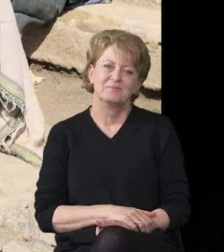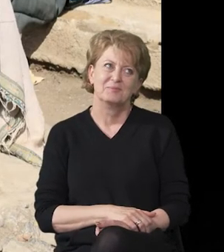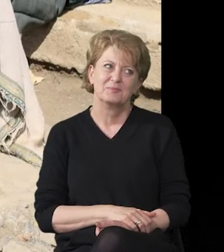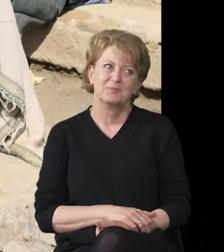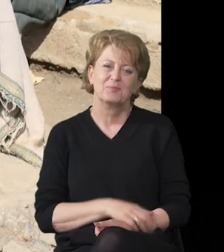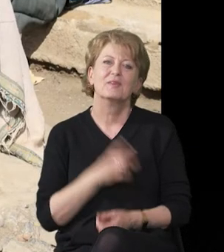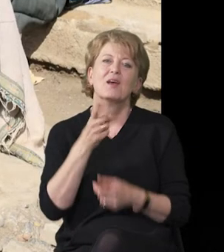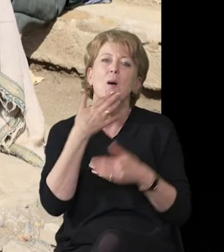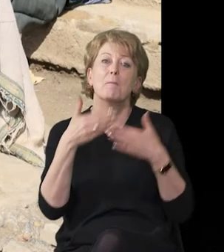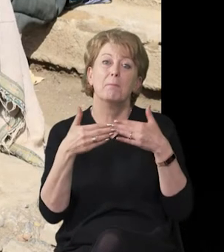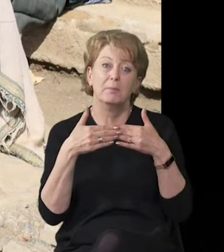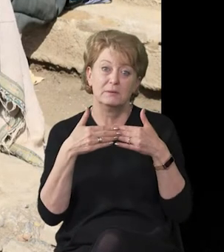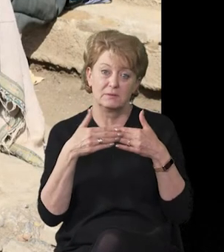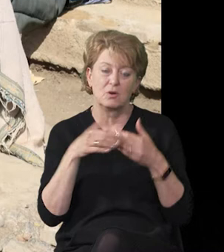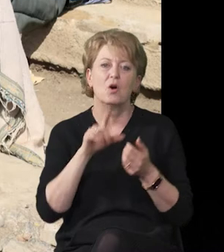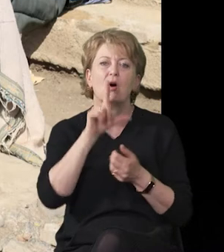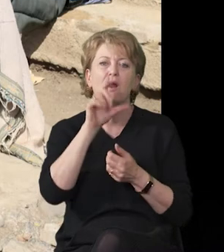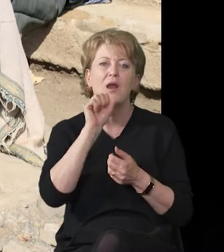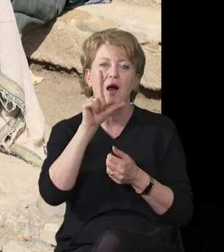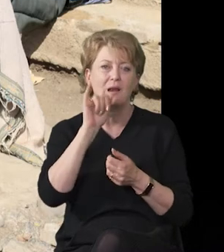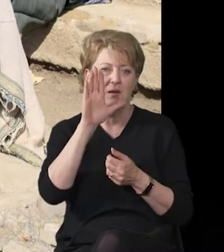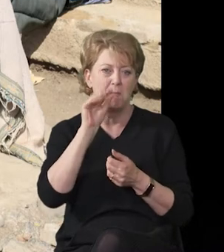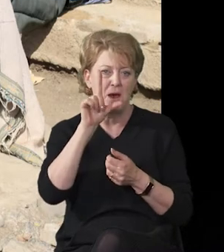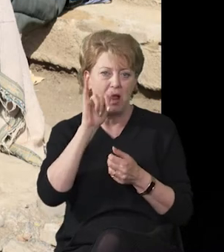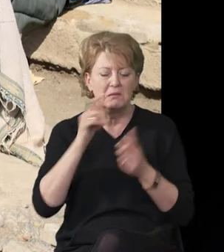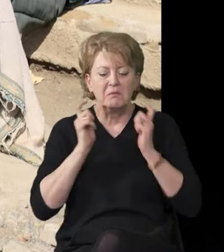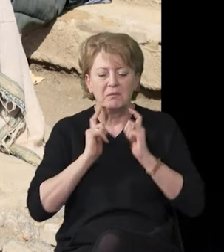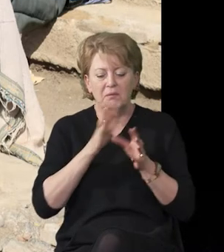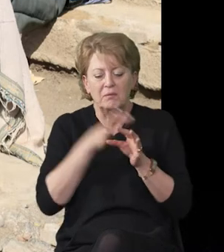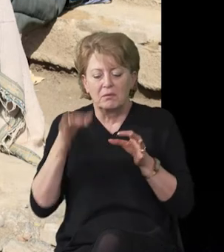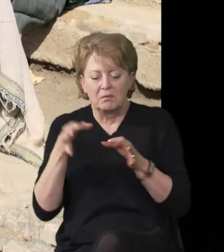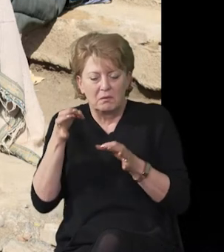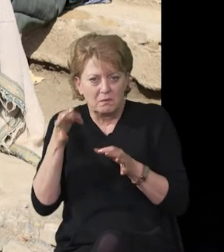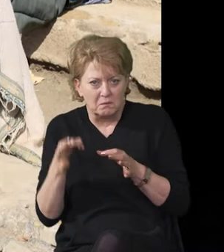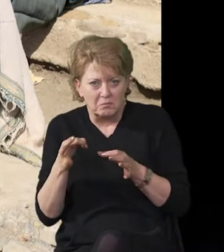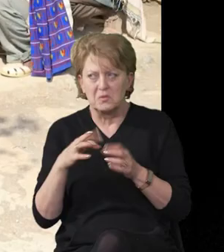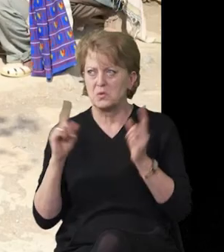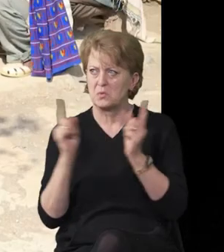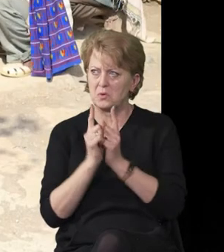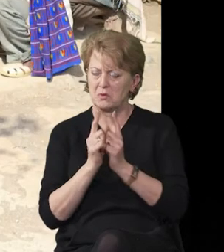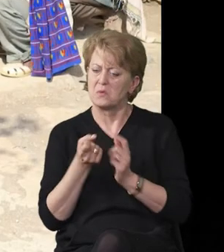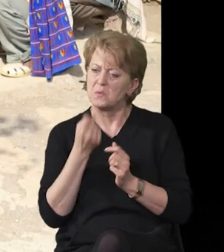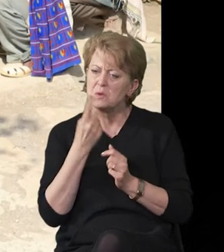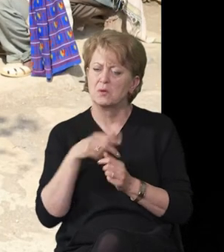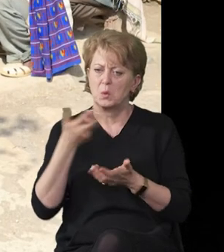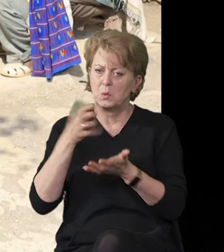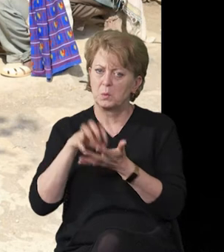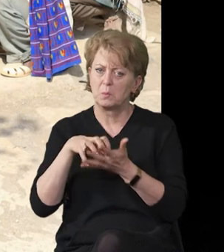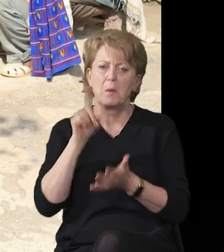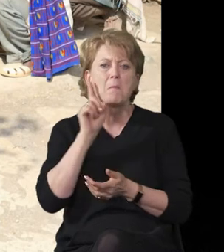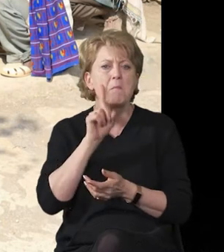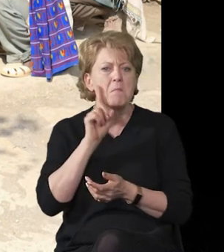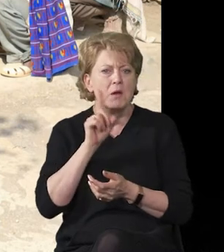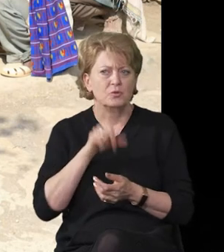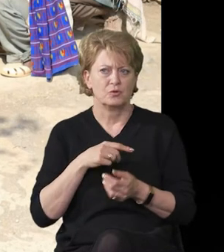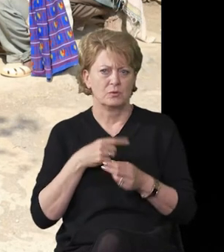Lalibeli w wiosce Bilbila spotkałem taką grupę mężczyzn uzbrojonych w bardzo starą broń, chyba jeszcze starszą niż włoska